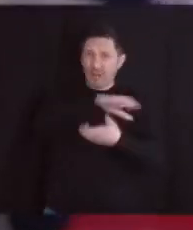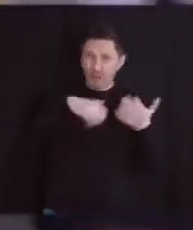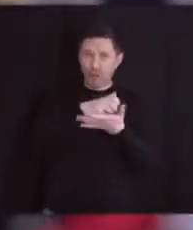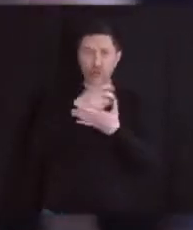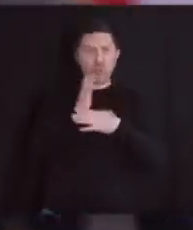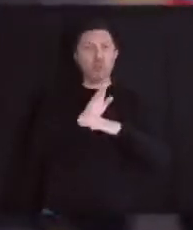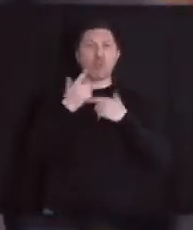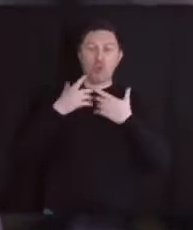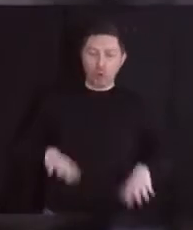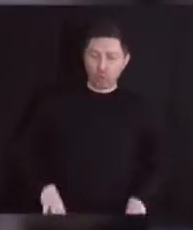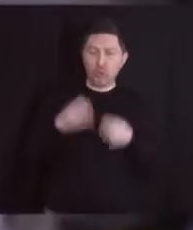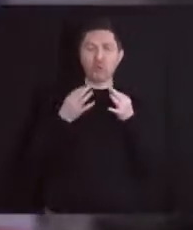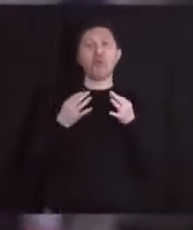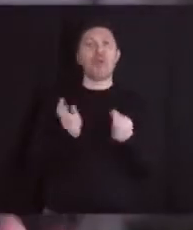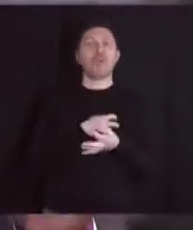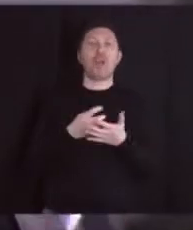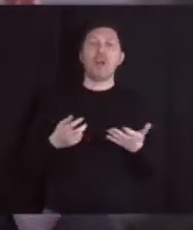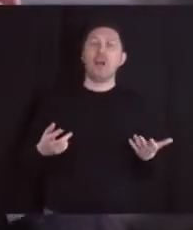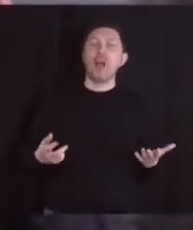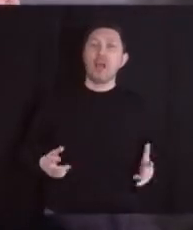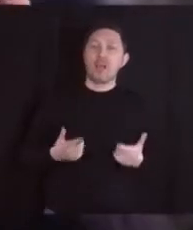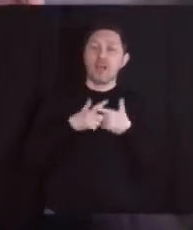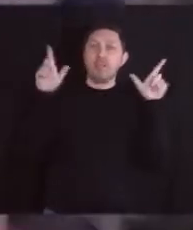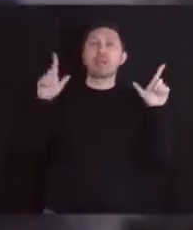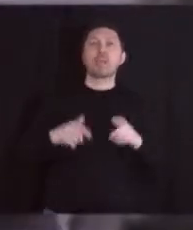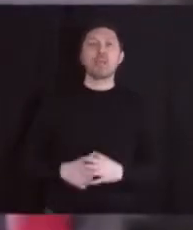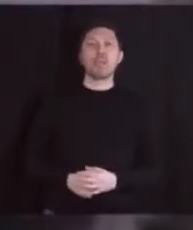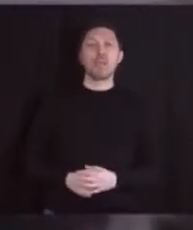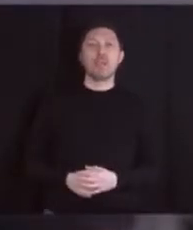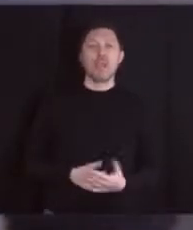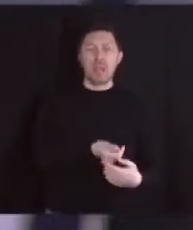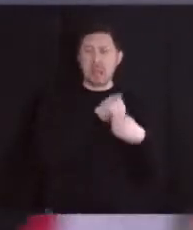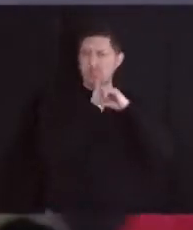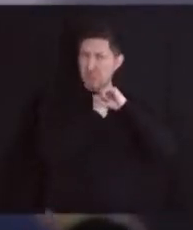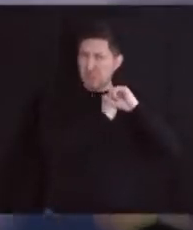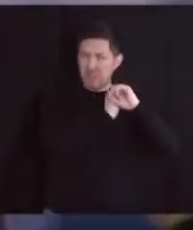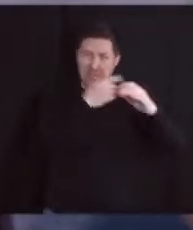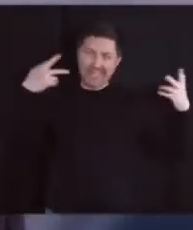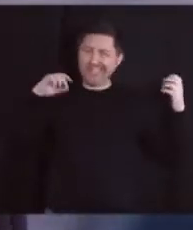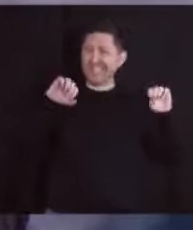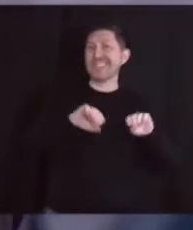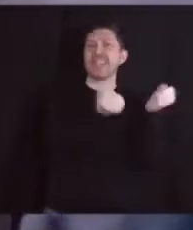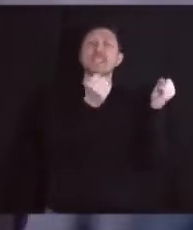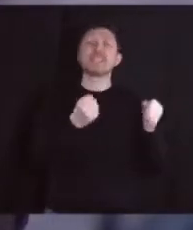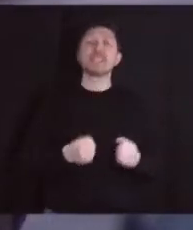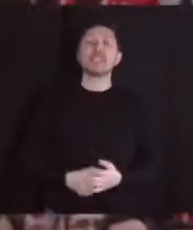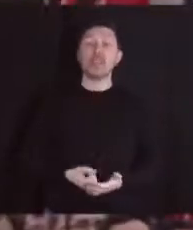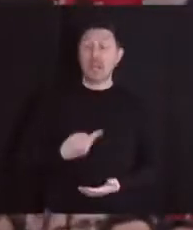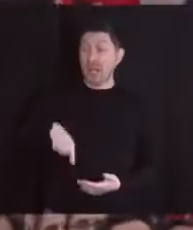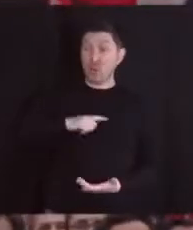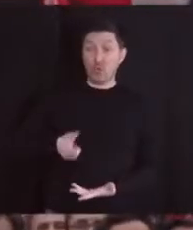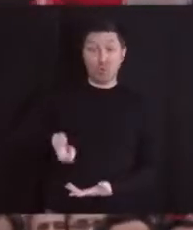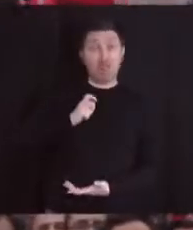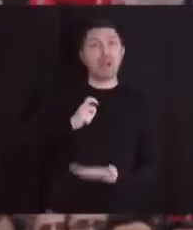liberté retrouvée, celui de la servitude rompue. À notre tour,